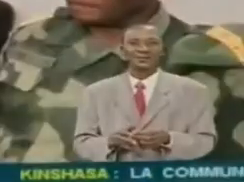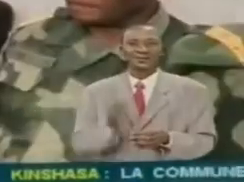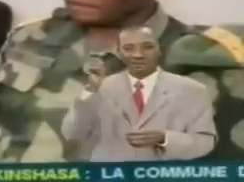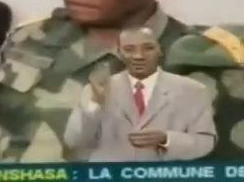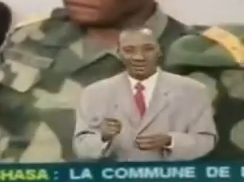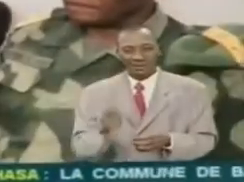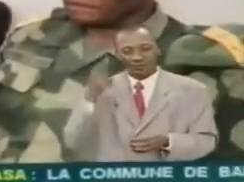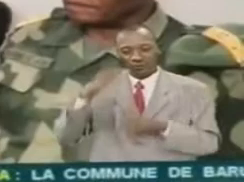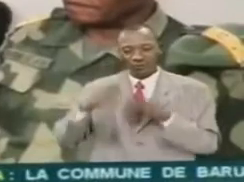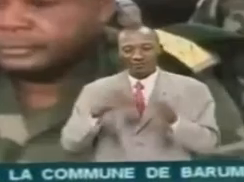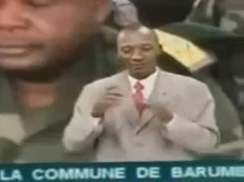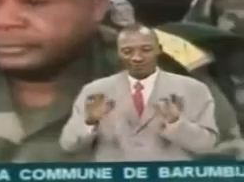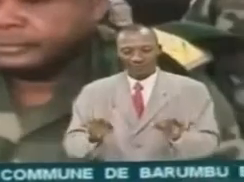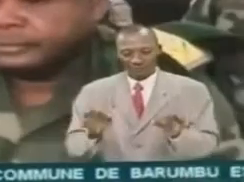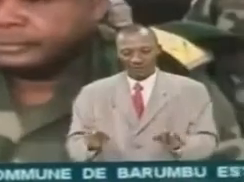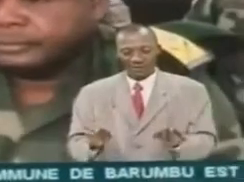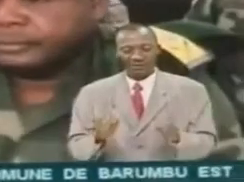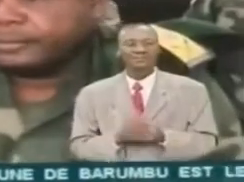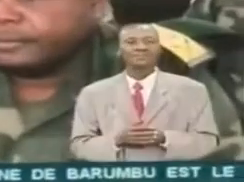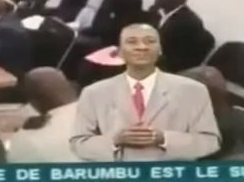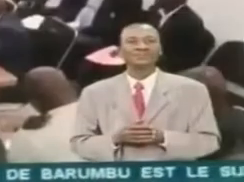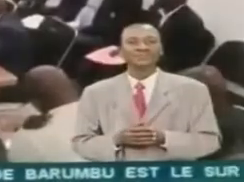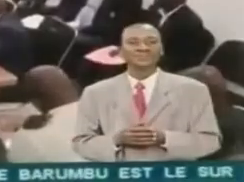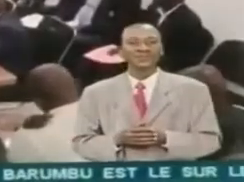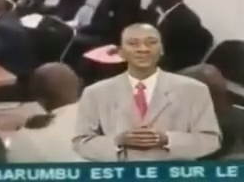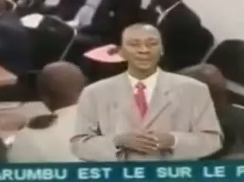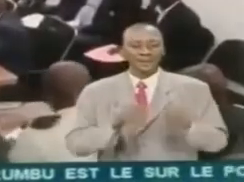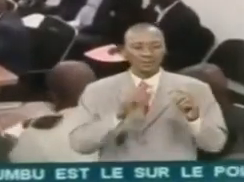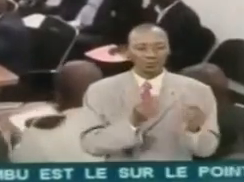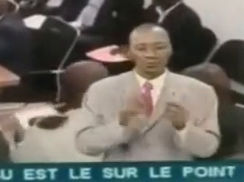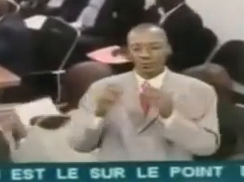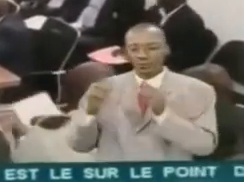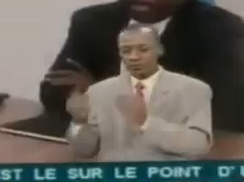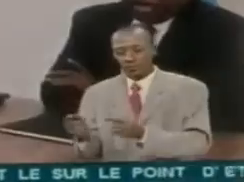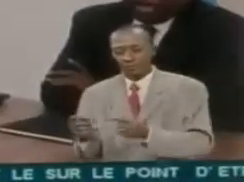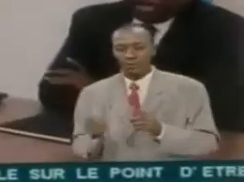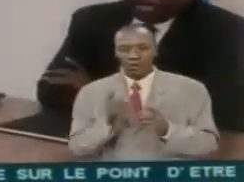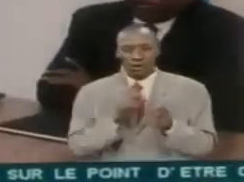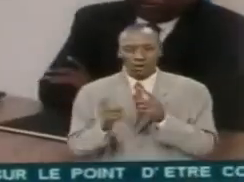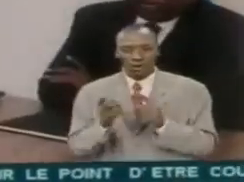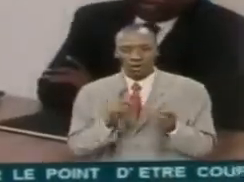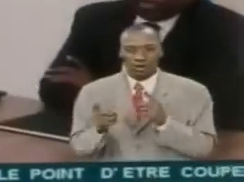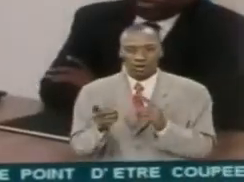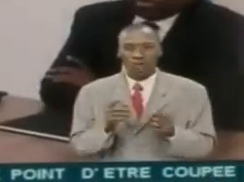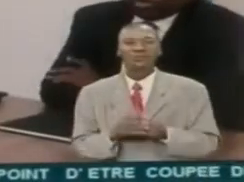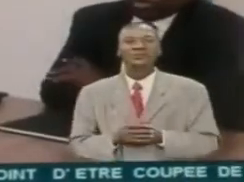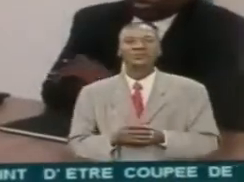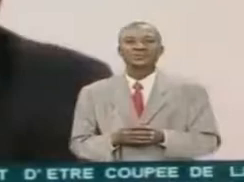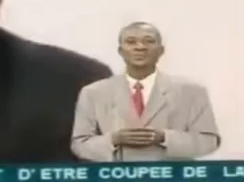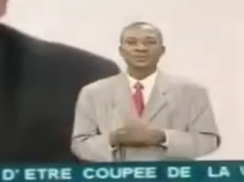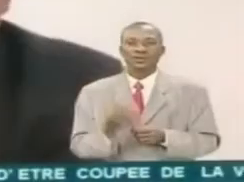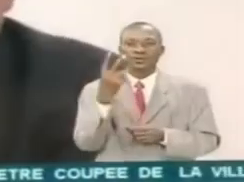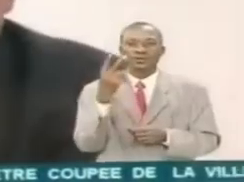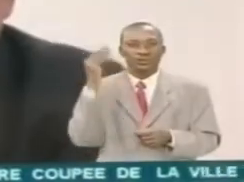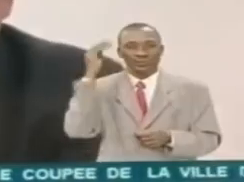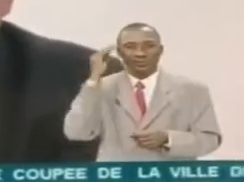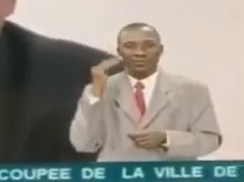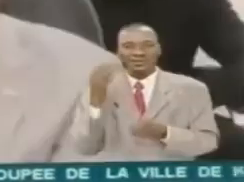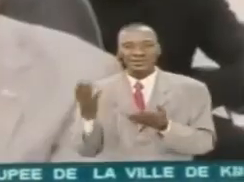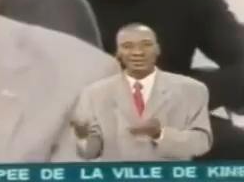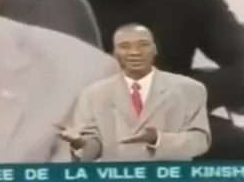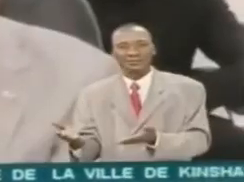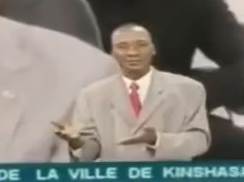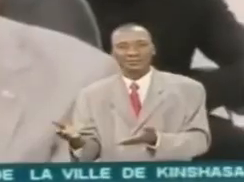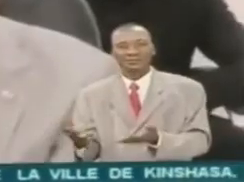Défense, anciens combattants et réinsertion. Les deux parties se sont penchées sur ces dossiers en présence des deux ministres des secteurs, Lomé Edoumaligui